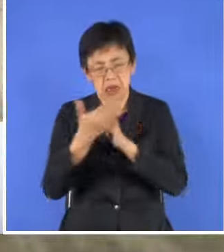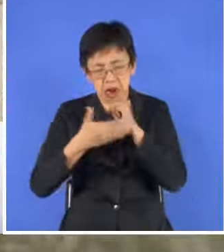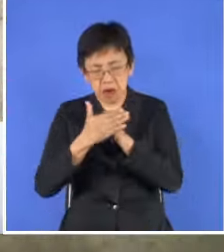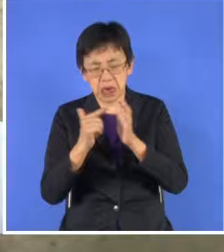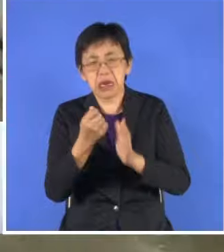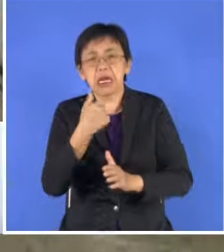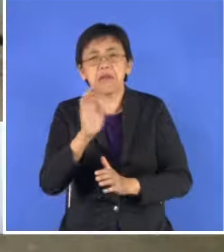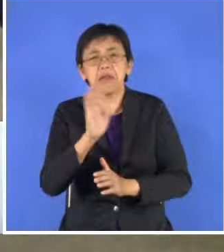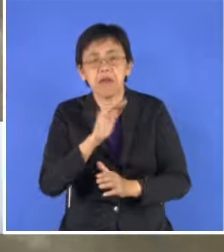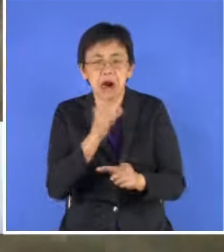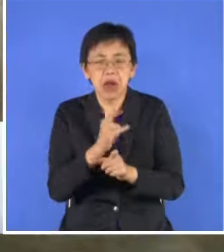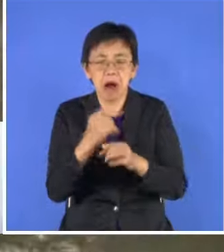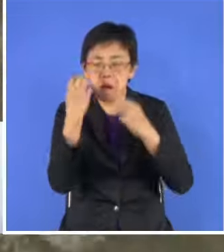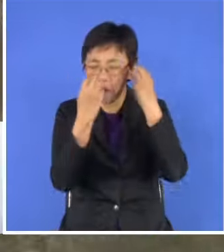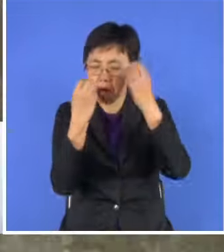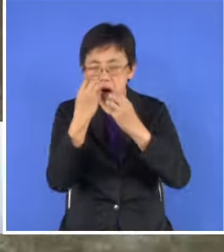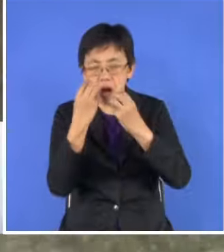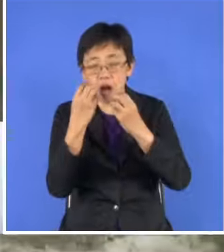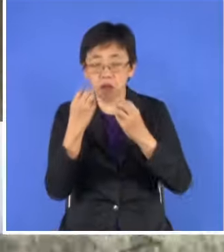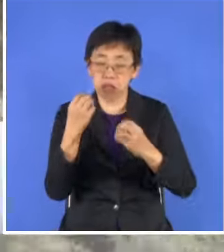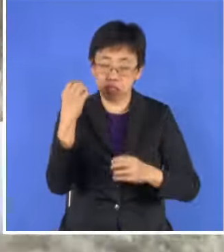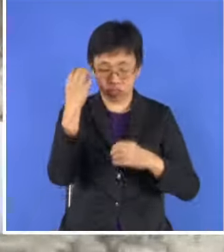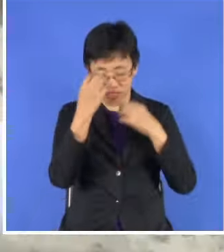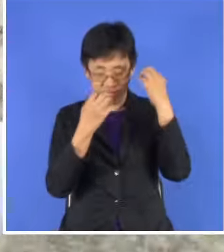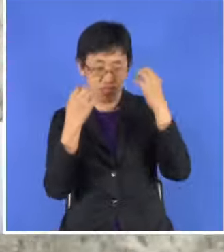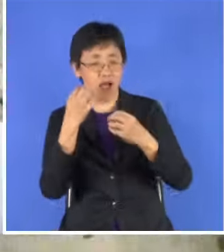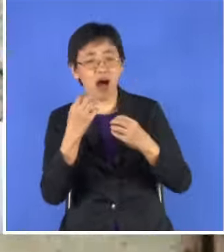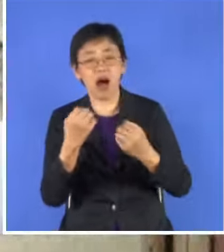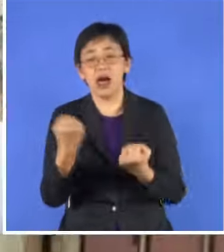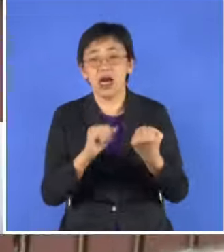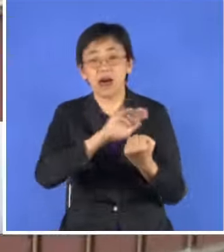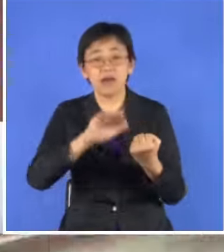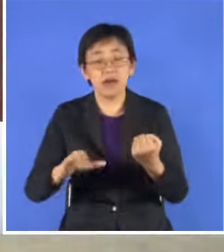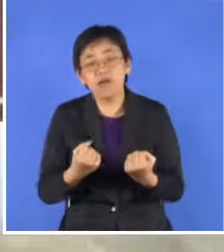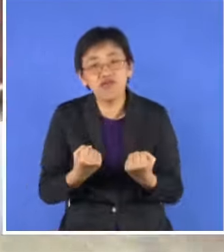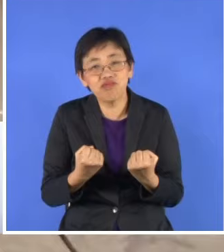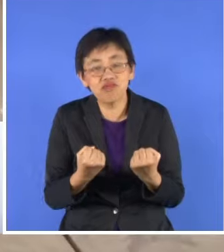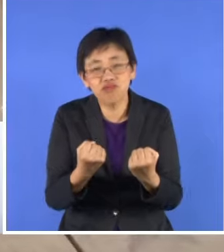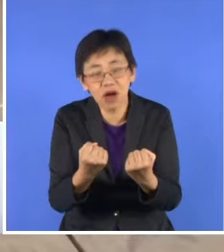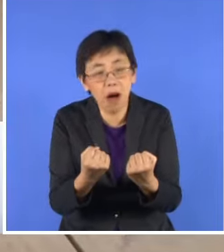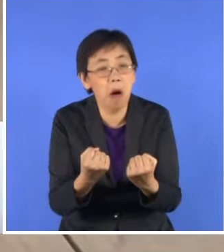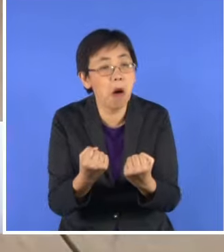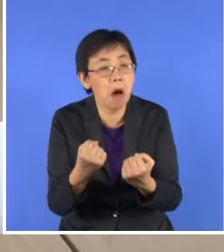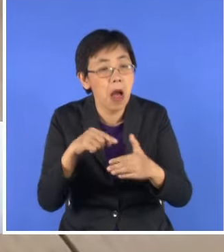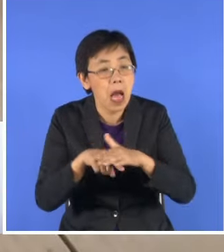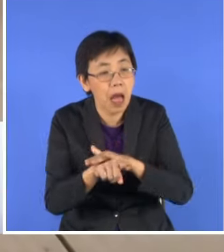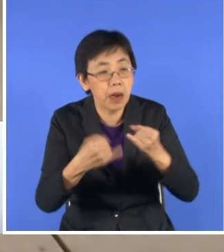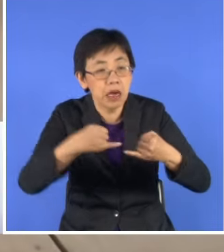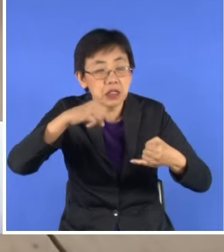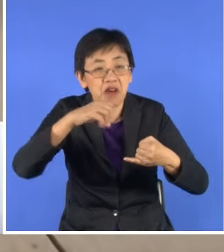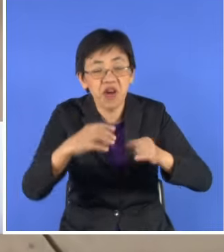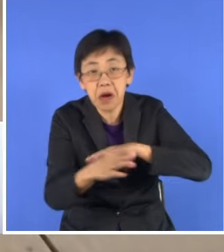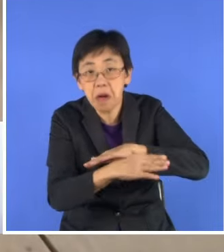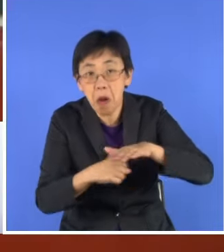แต่ไปดื่มเหล้ามาหนักไปหน่อยค่ะแล้วขับรถกระบะไปด้วยนะขับรถกระบะไปก่อเหตุกะว่าจะเอาสายไฟเนี่ยู้หย